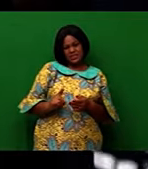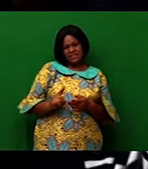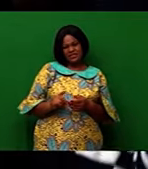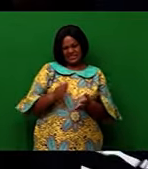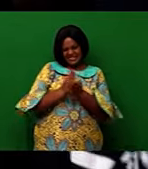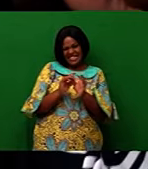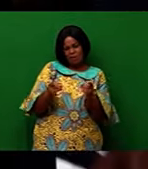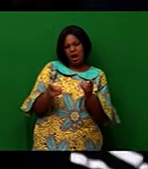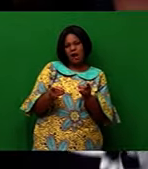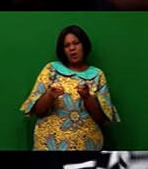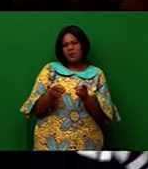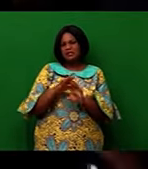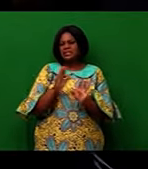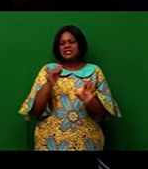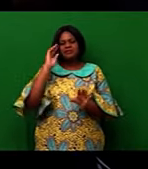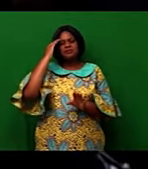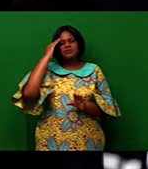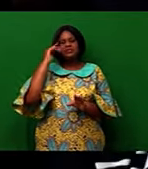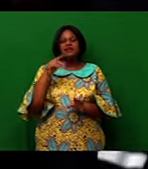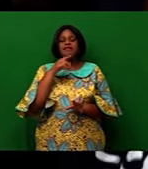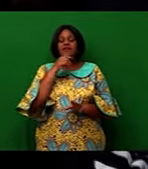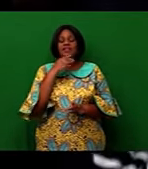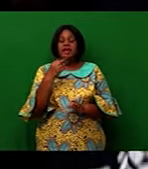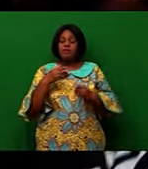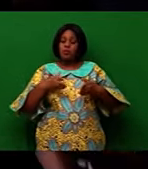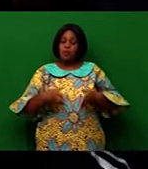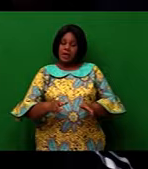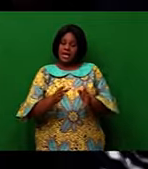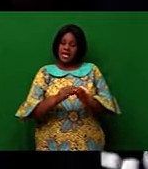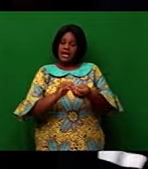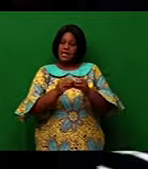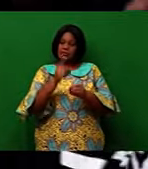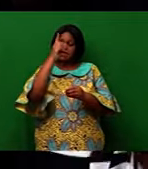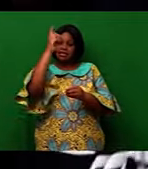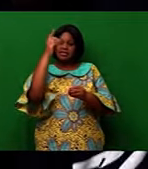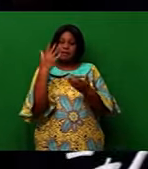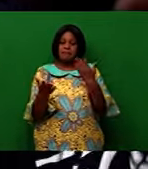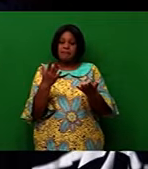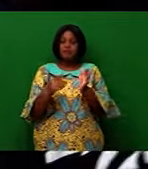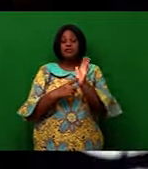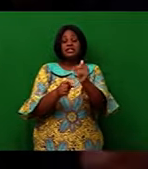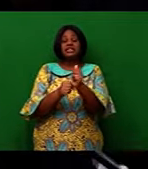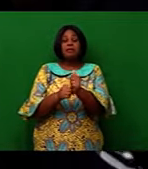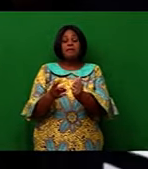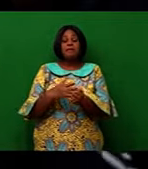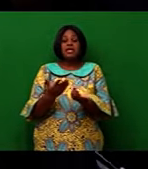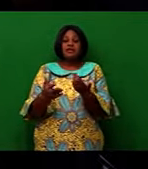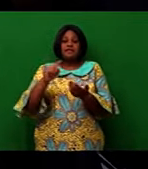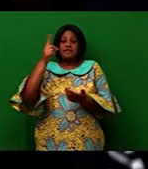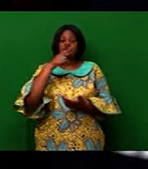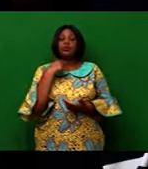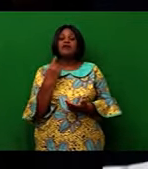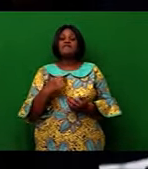kuti baba vakasikwa nemasikirwo avo. Mai vakasikirwa nemasikirwo avo. Panogona kushaikwa mbereko mukati